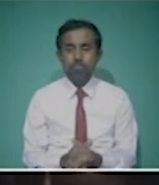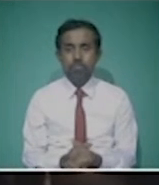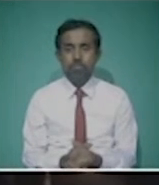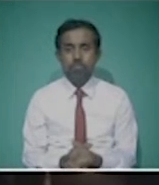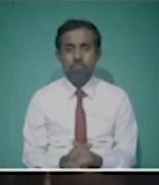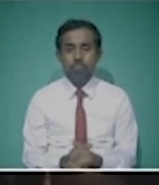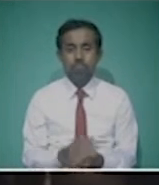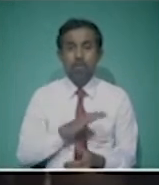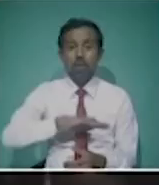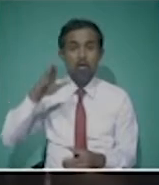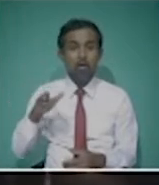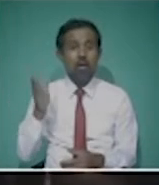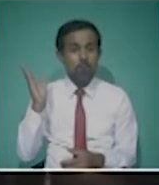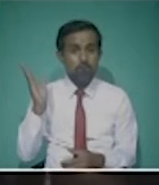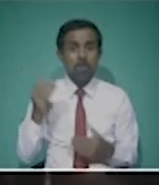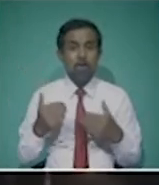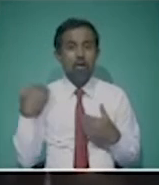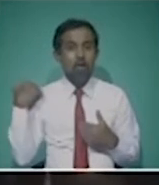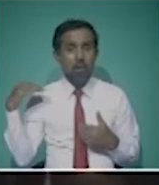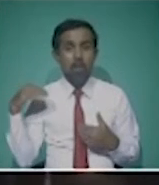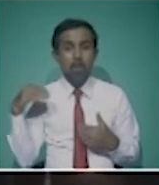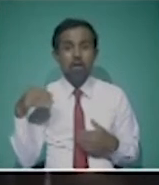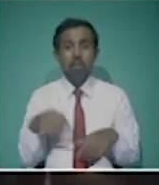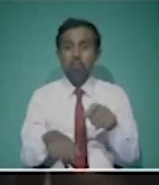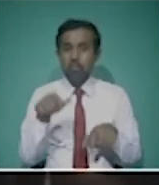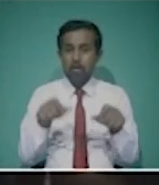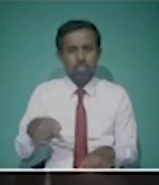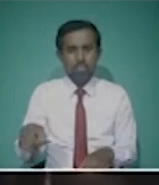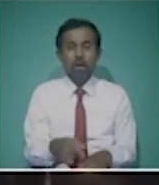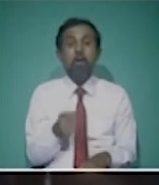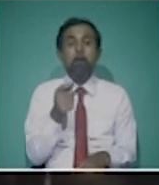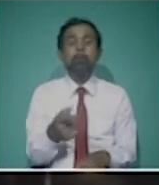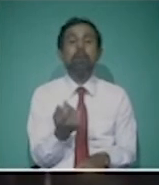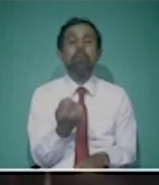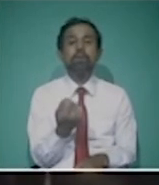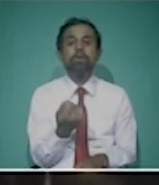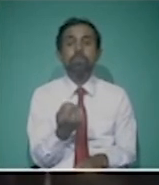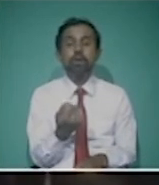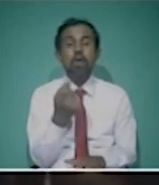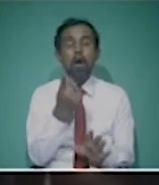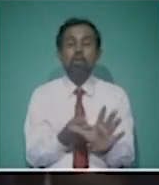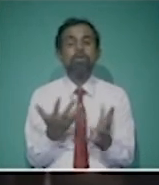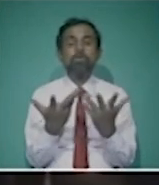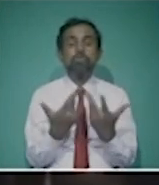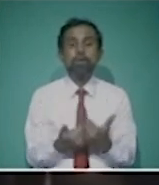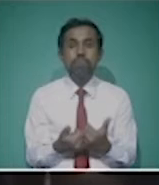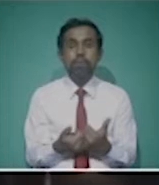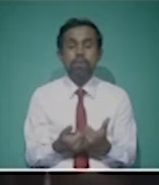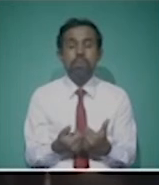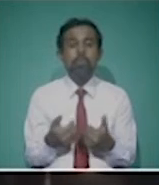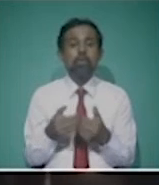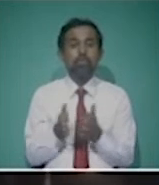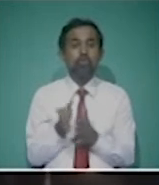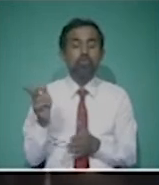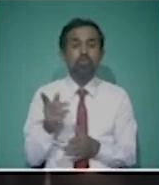இருக்கின்ற எங்கள் அன்புக்குரிய சகோதரர்கள் ஒரு நாள் சம்பளம் என்ன? எத்தனை வருடங்களாக அவர்கள் கேட்கிறார்கள், எத்தனை வருடங்களாக அந்த 600 ரூபாயில் இருந்து தங்களுடைய